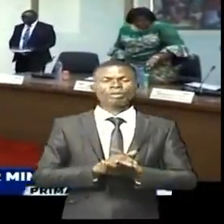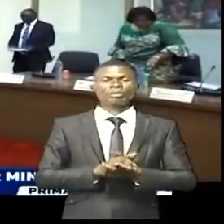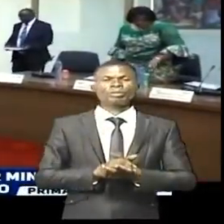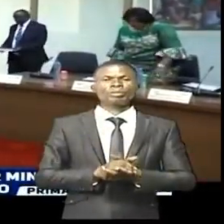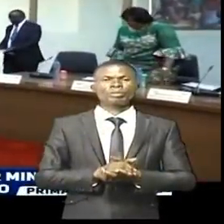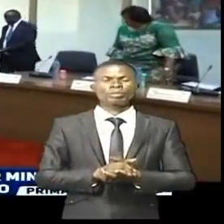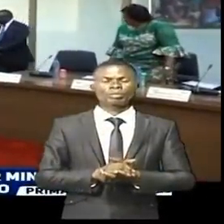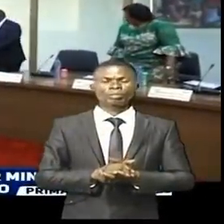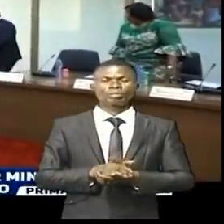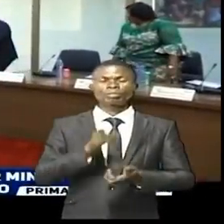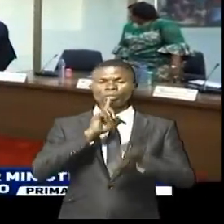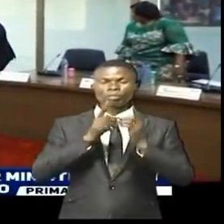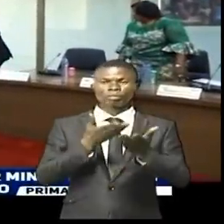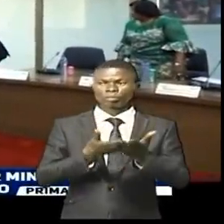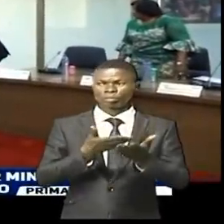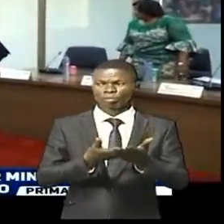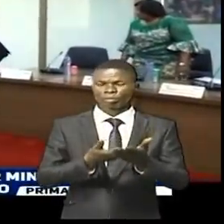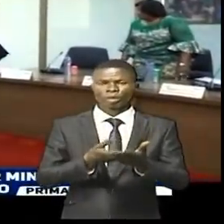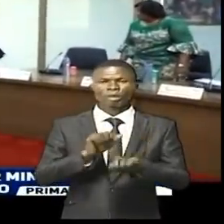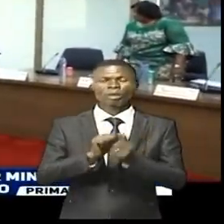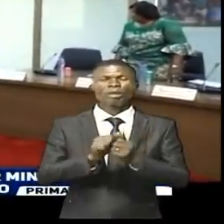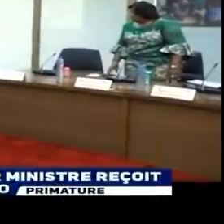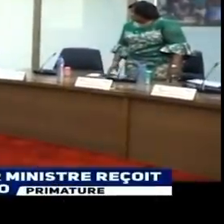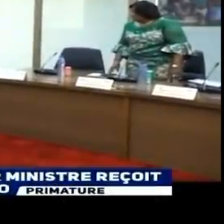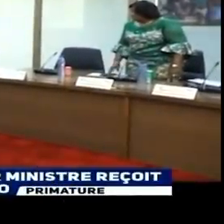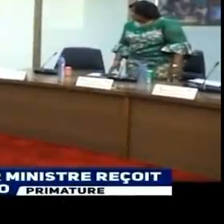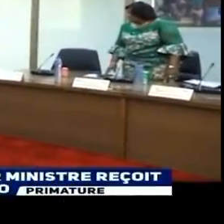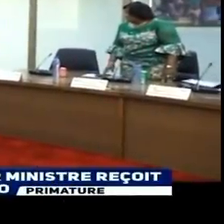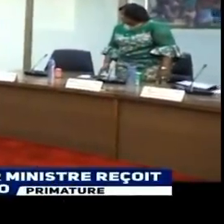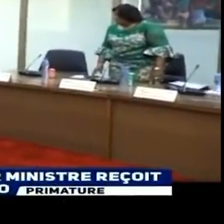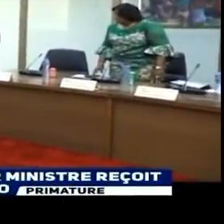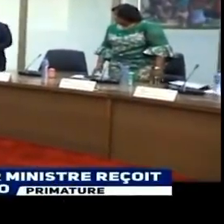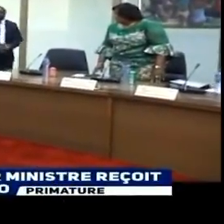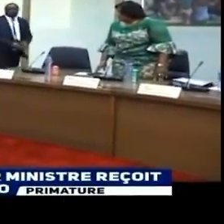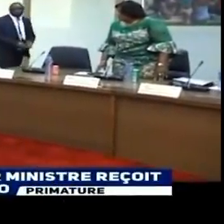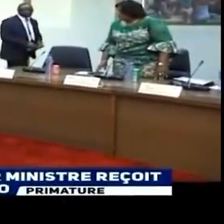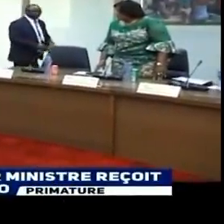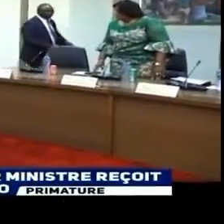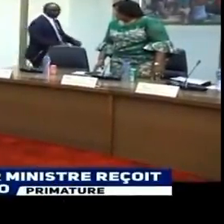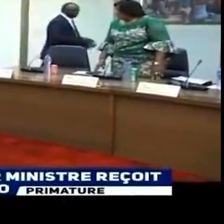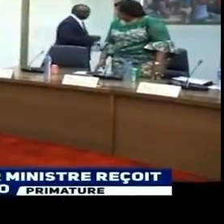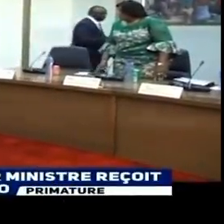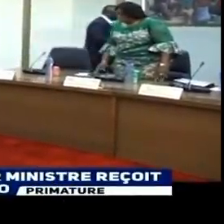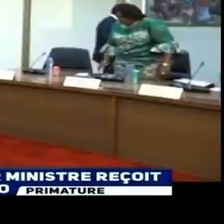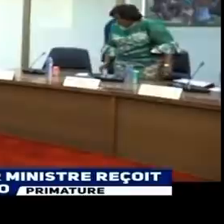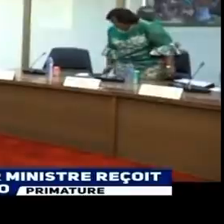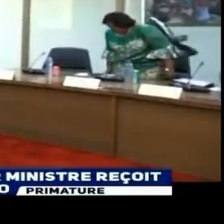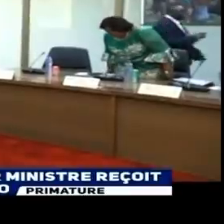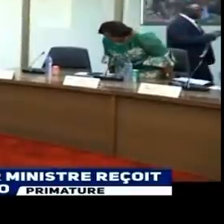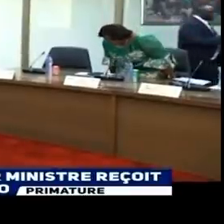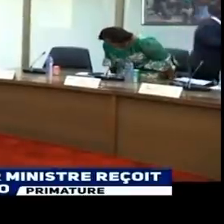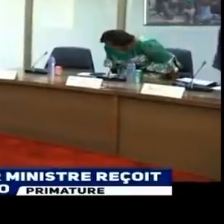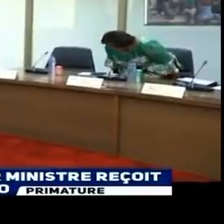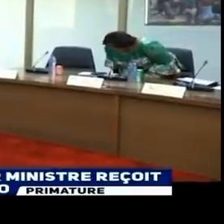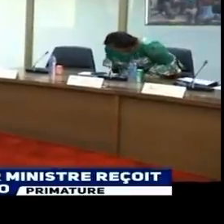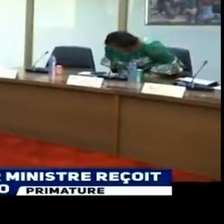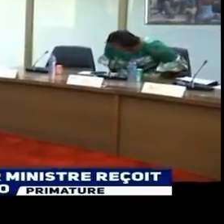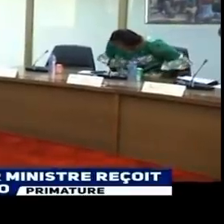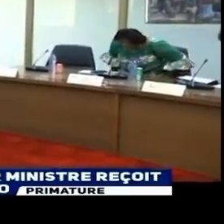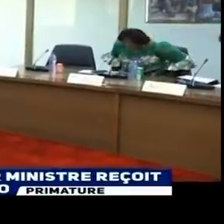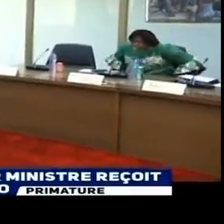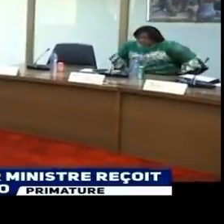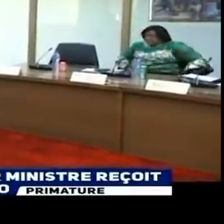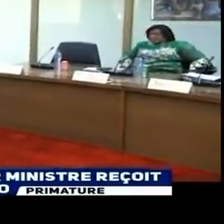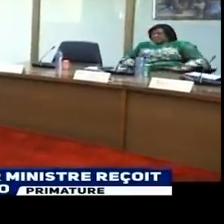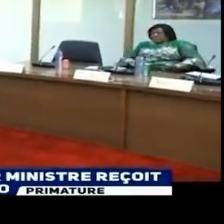ok stif et celle aux données de la mission de l'organisation des nations unies pour la stabilisation en république démocratique du congo la séance de travail